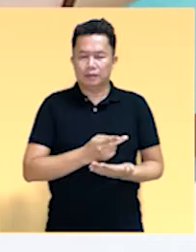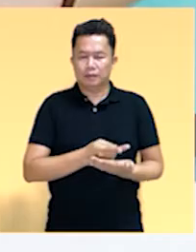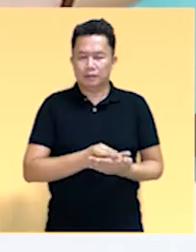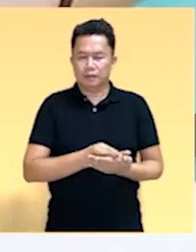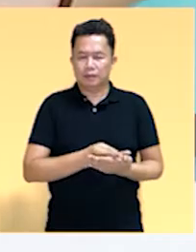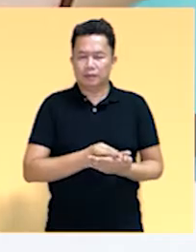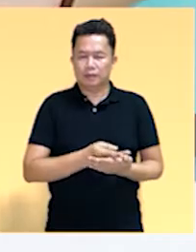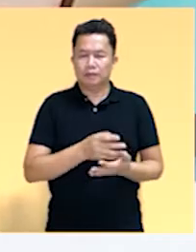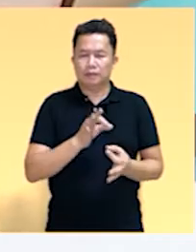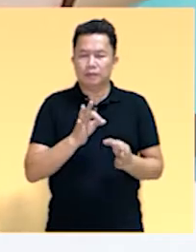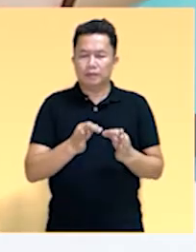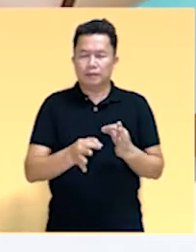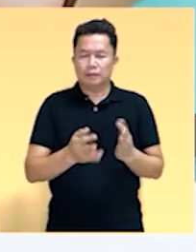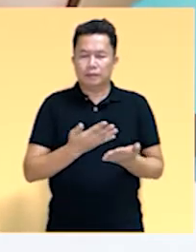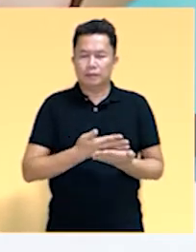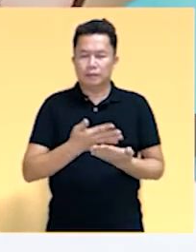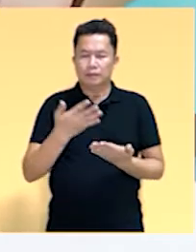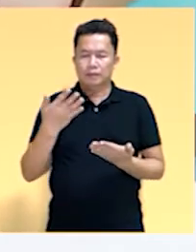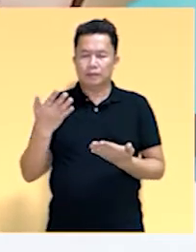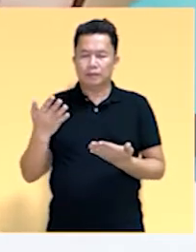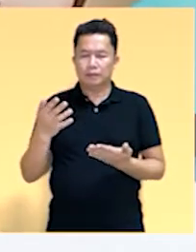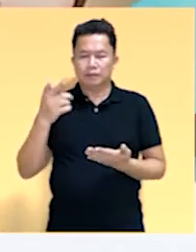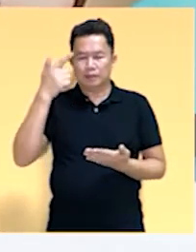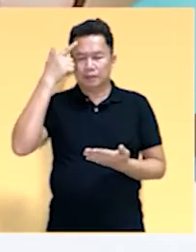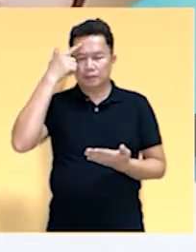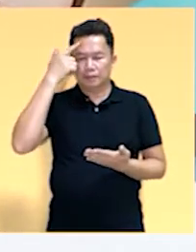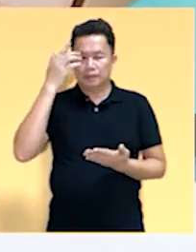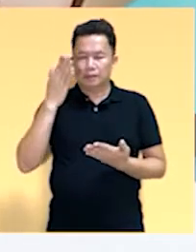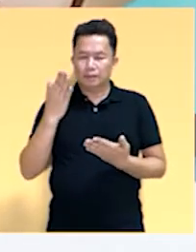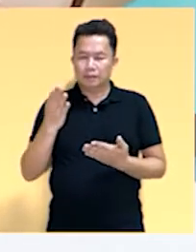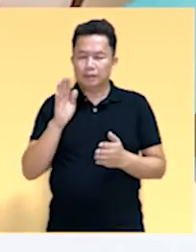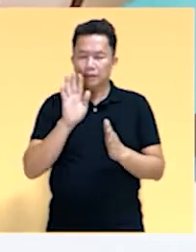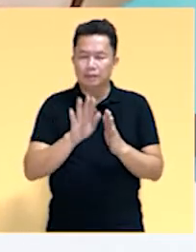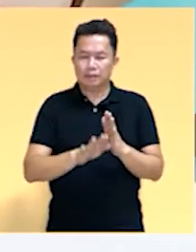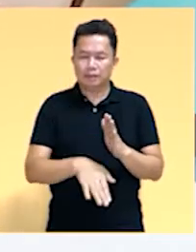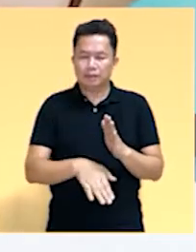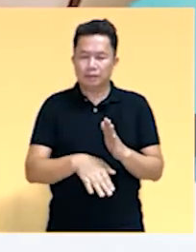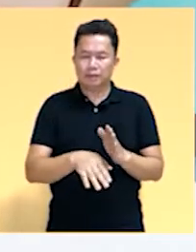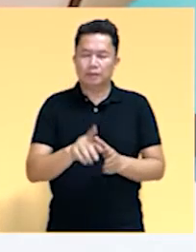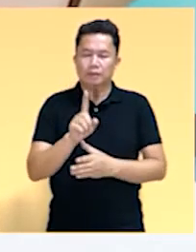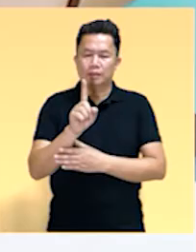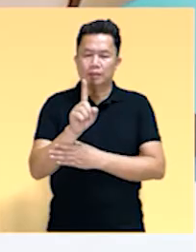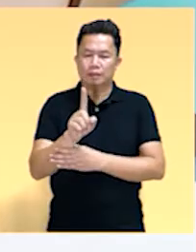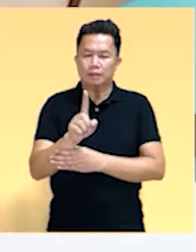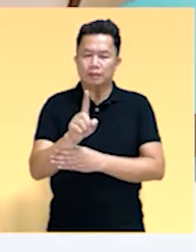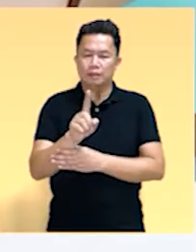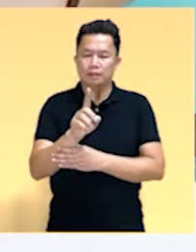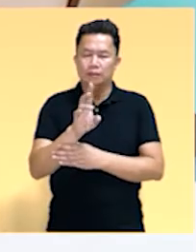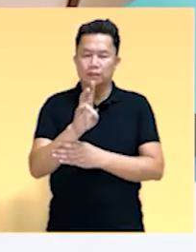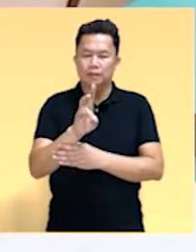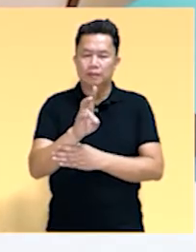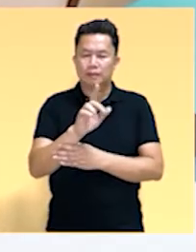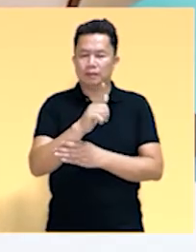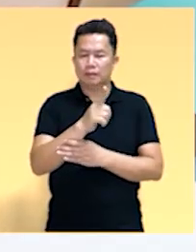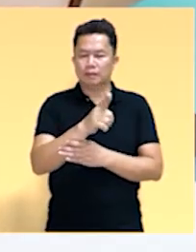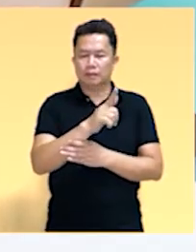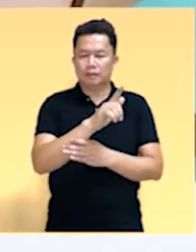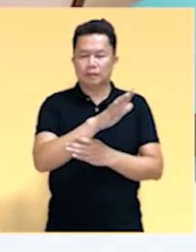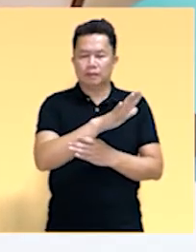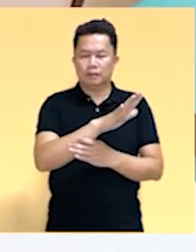2,540 pesos. Kung nabili ni Grace ito ng mas mababa ng